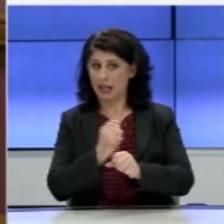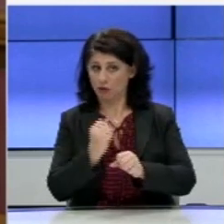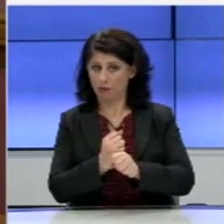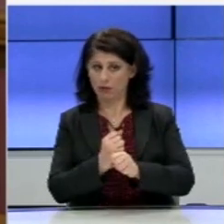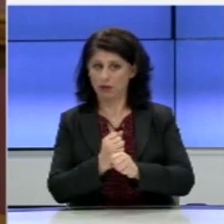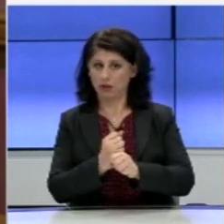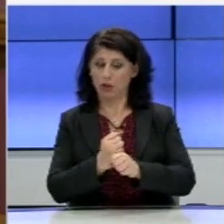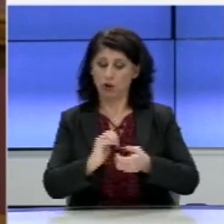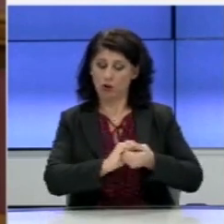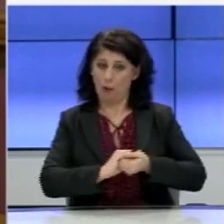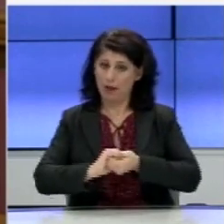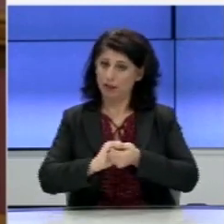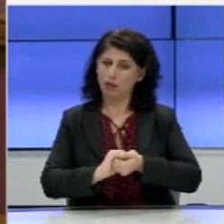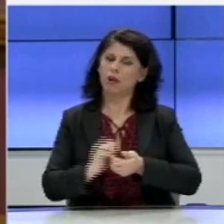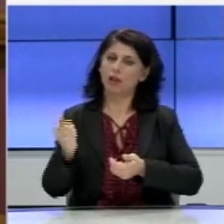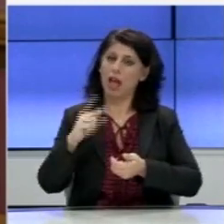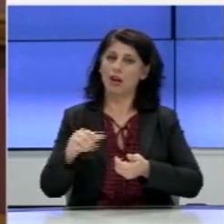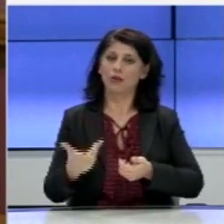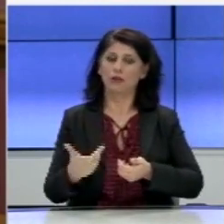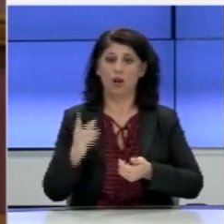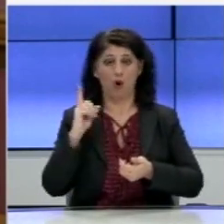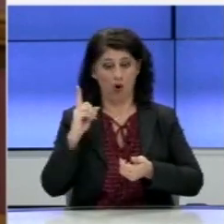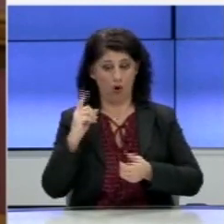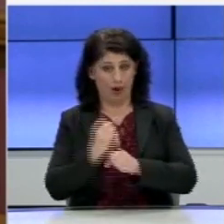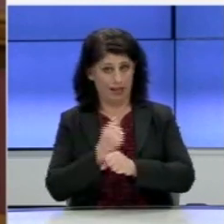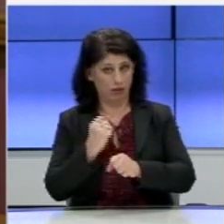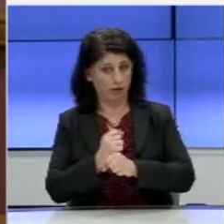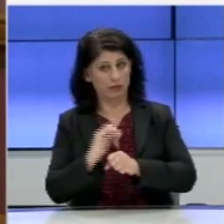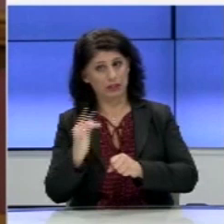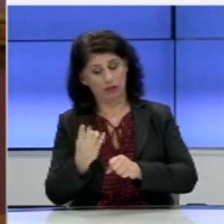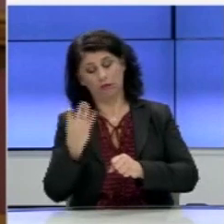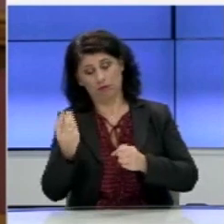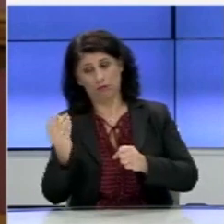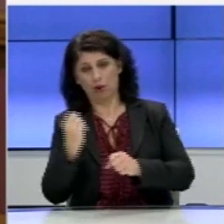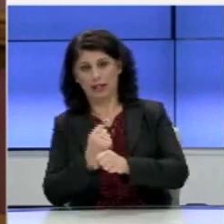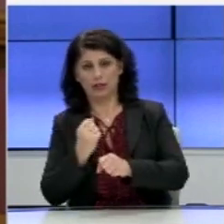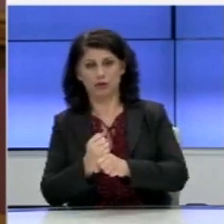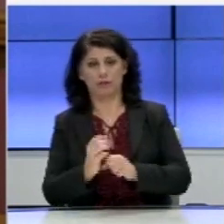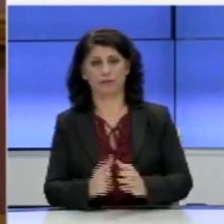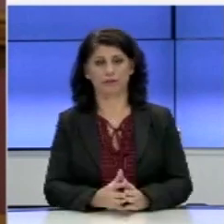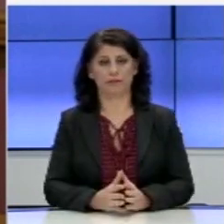εργαζομένων, σωματείων κτλ. Ότι ο εργαζόμενος ή οι εργαζόμενοι